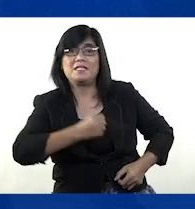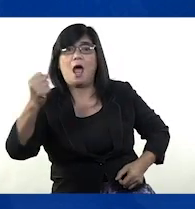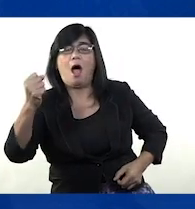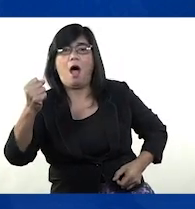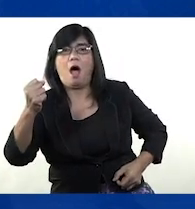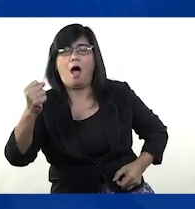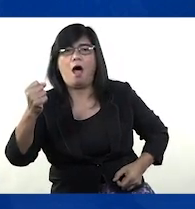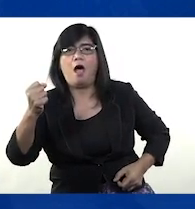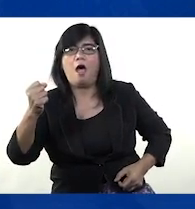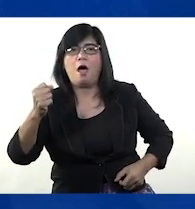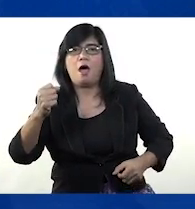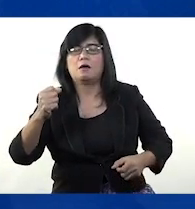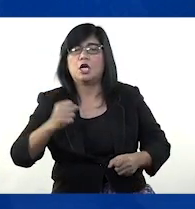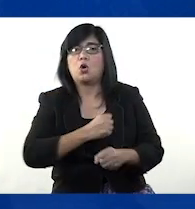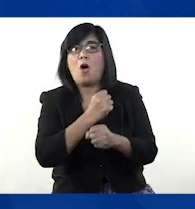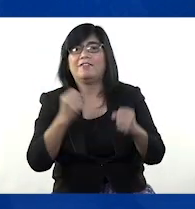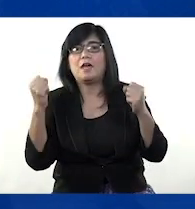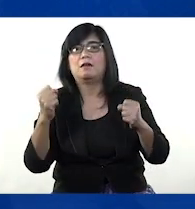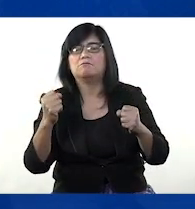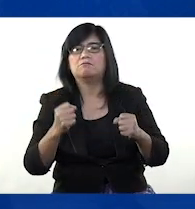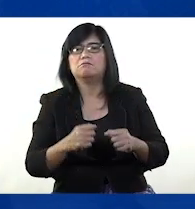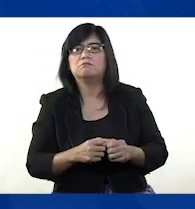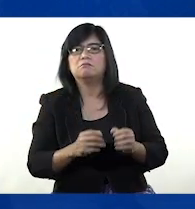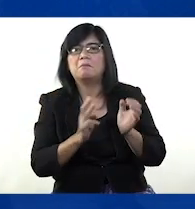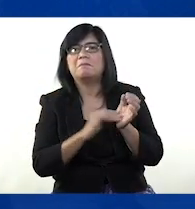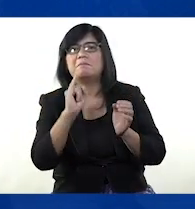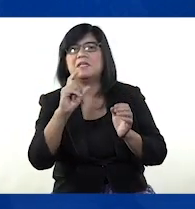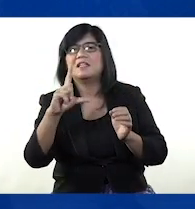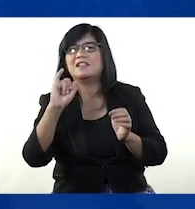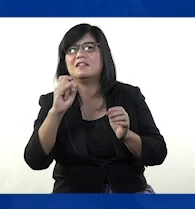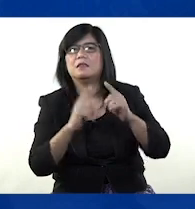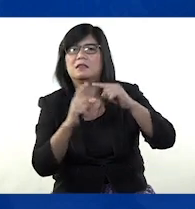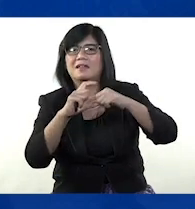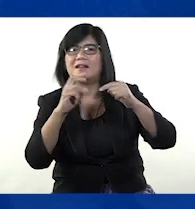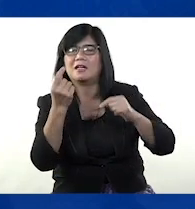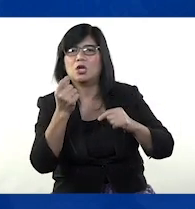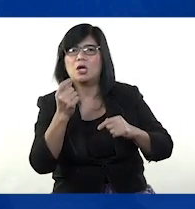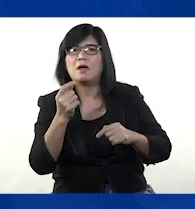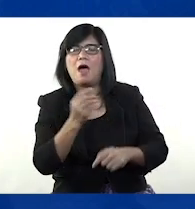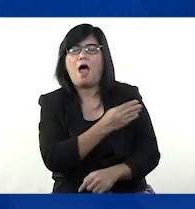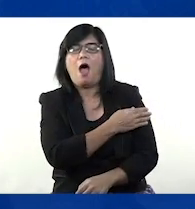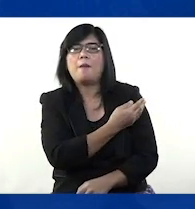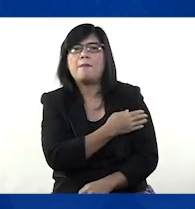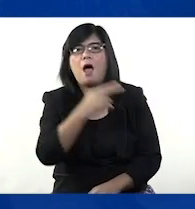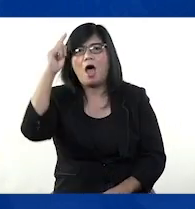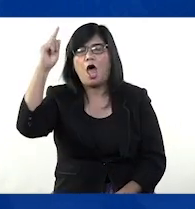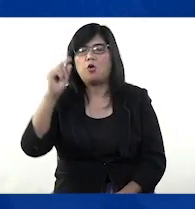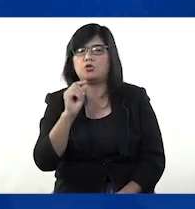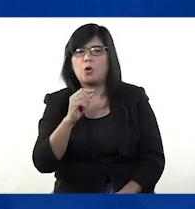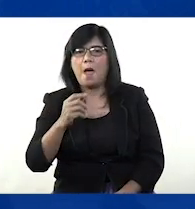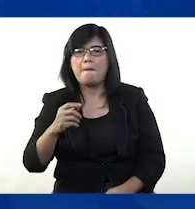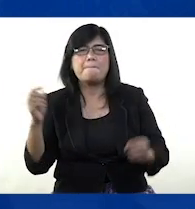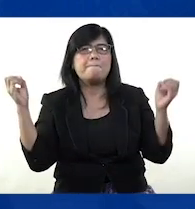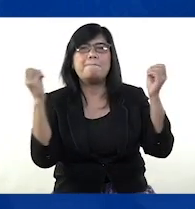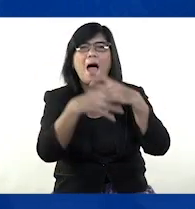menyandang kekuatan militer pemerintah lah hamba Allah Untuk membalaskan murka Allah atas mereka yang